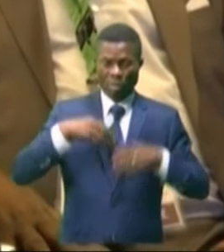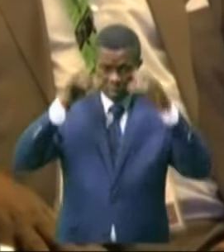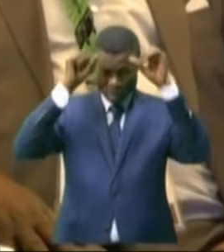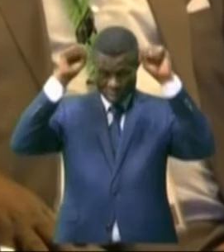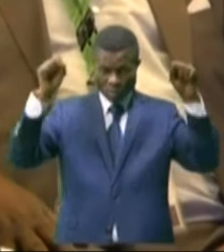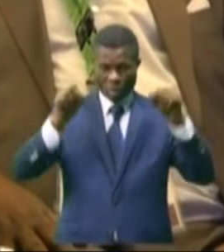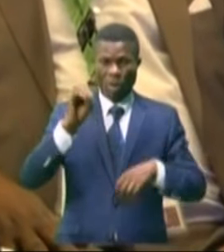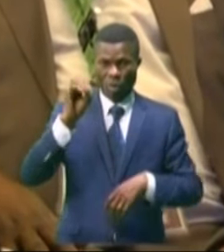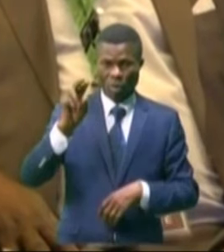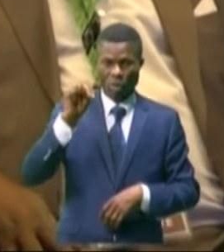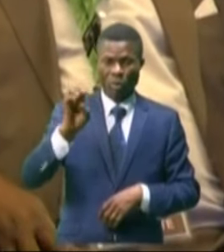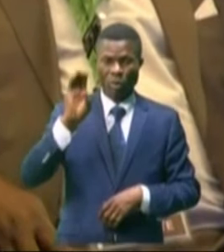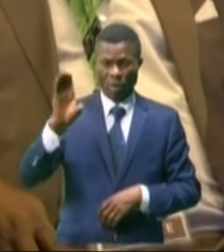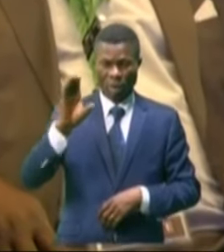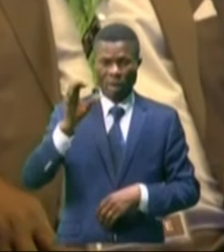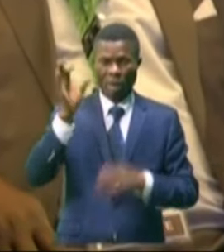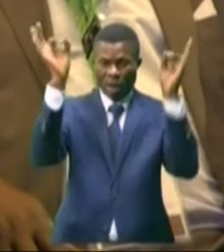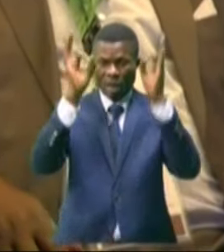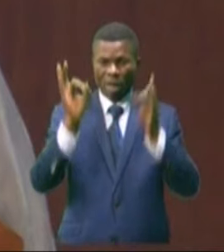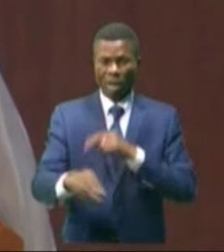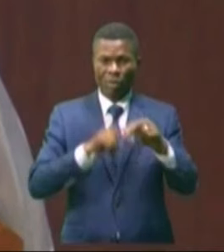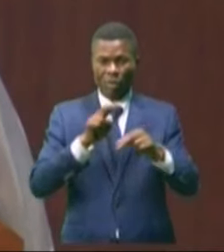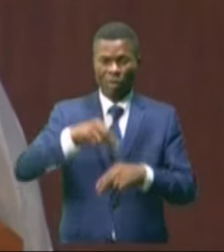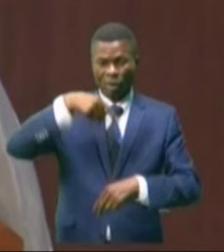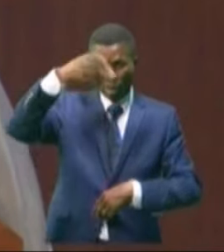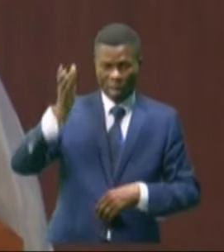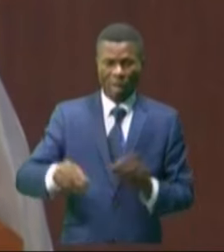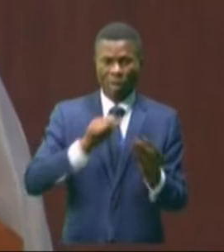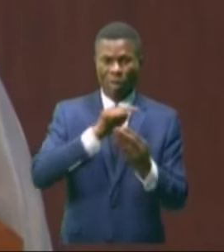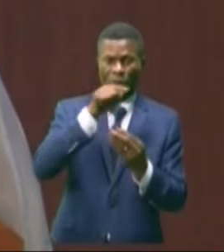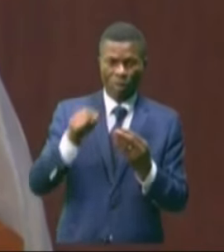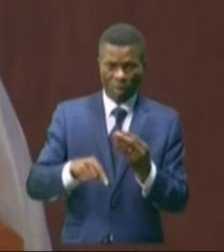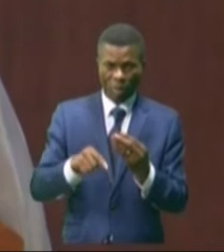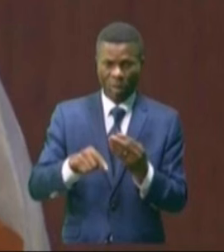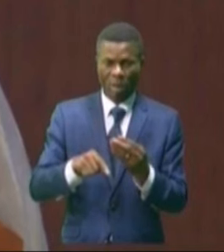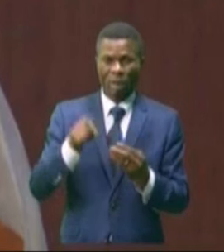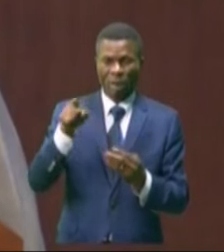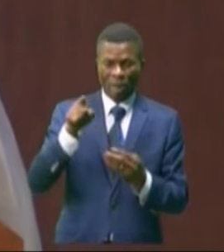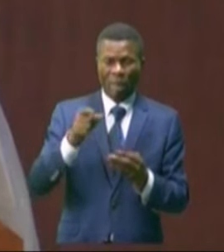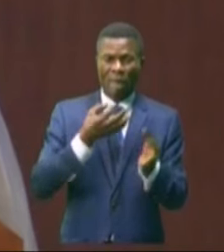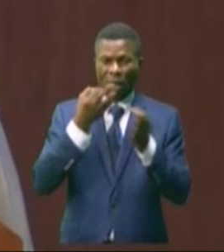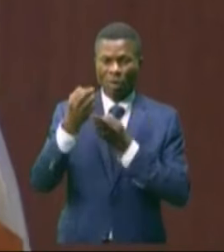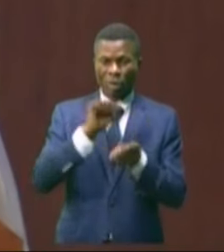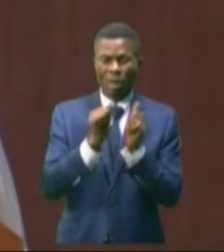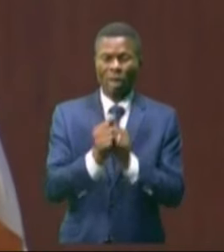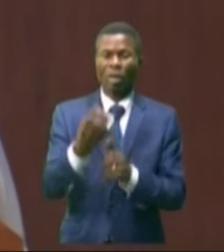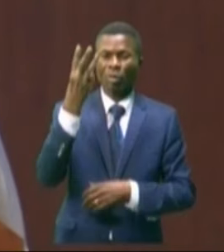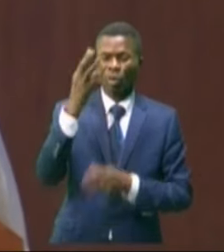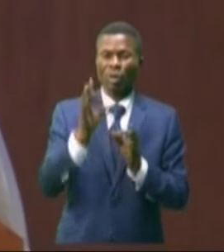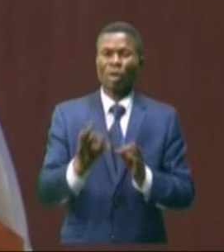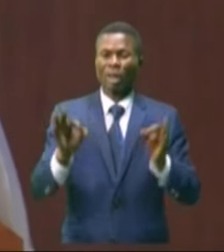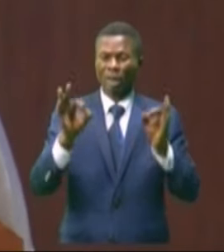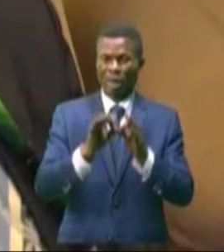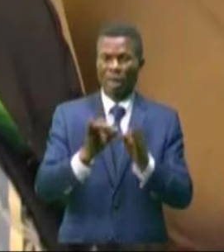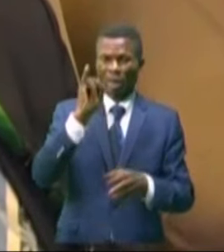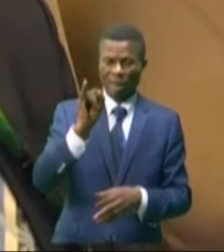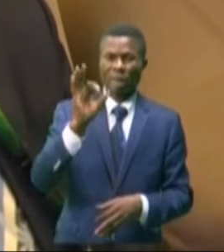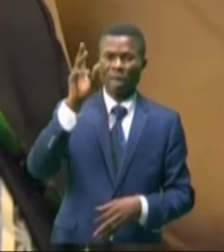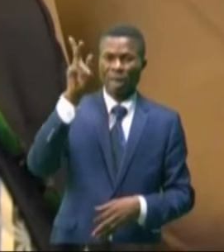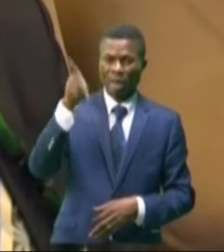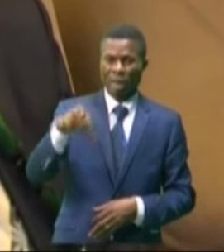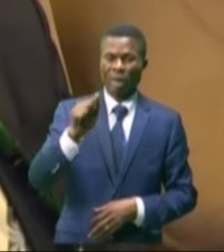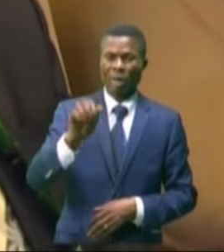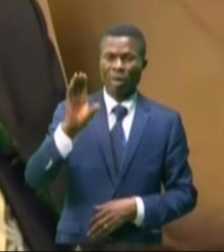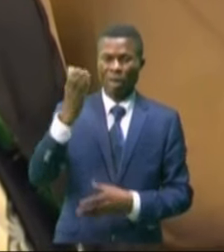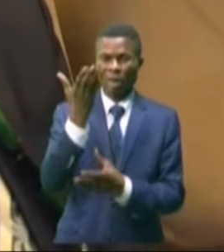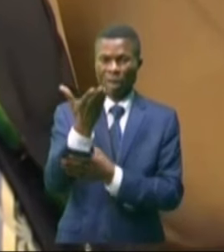la Fédération internationale des experts comptables, Mamour Fall, a relevé trois piliers de l'IFAC et a recommandé un